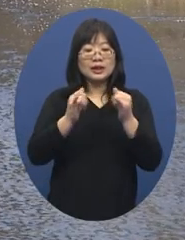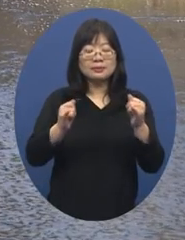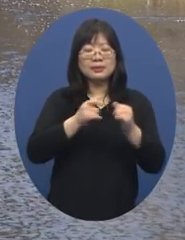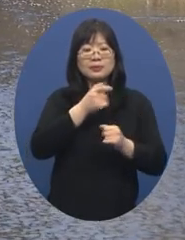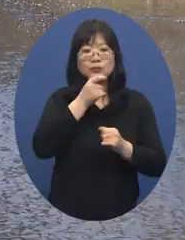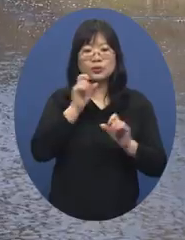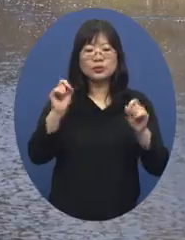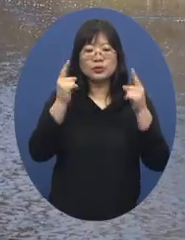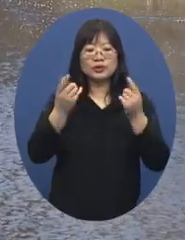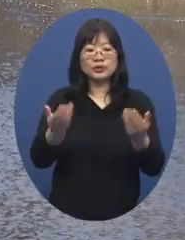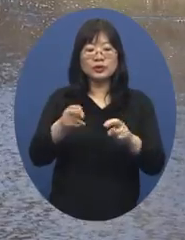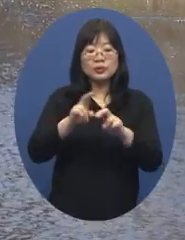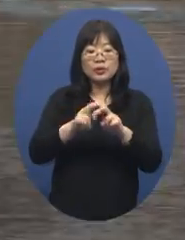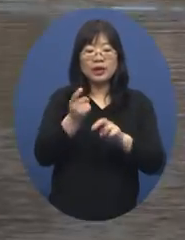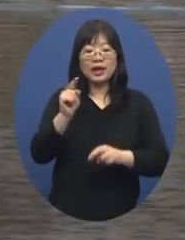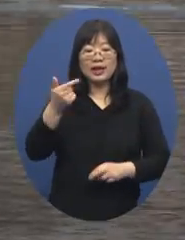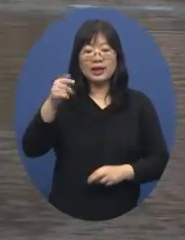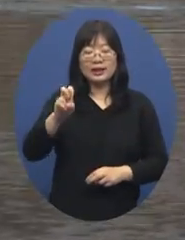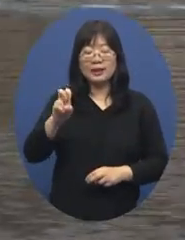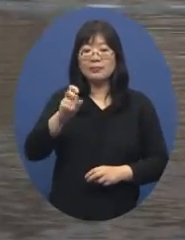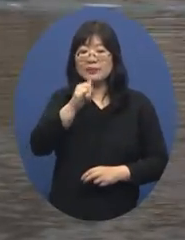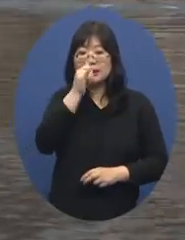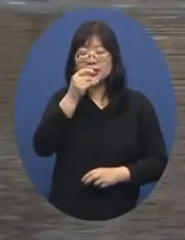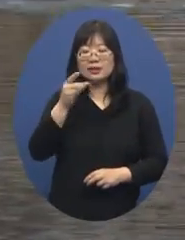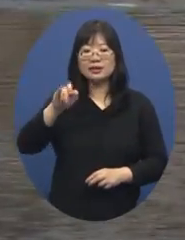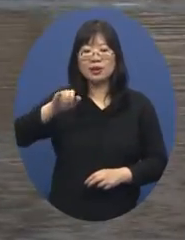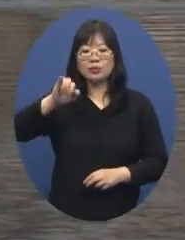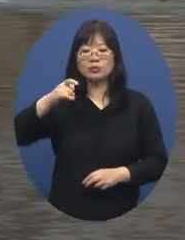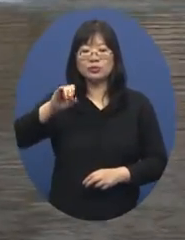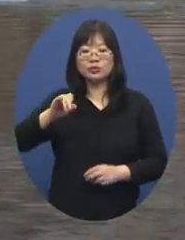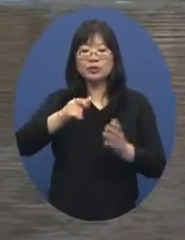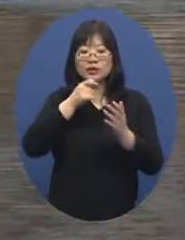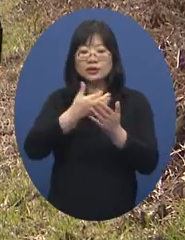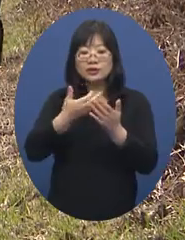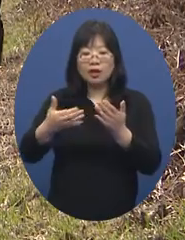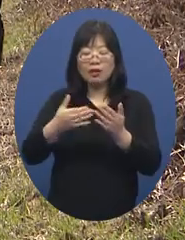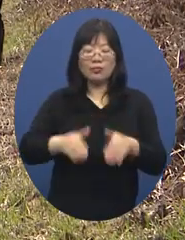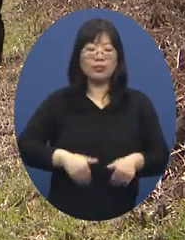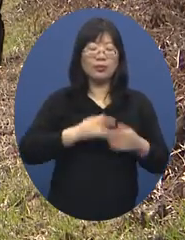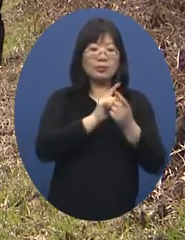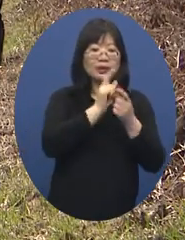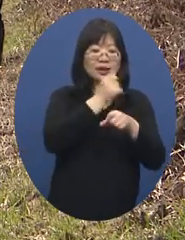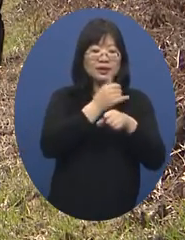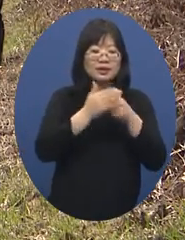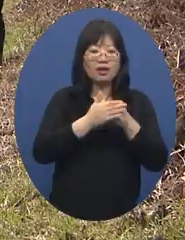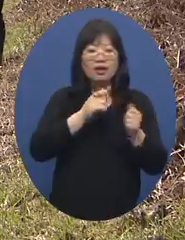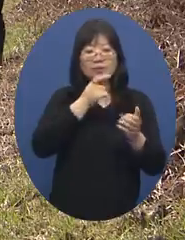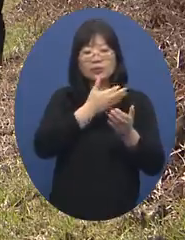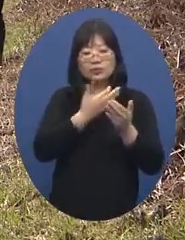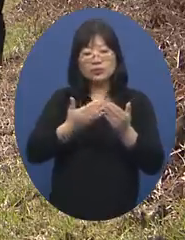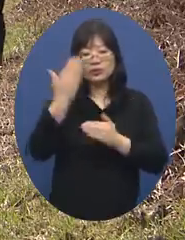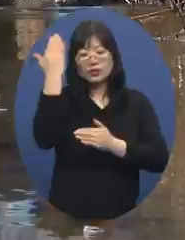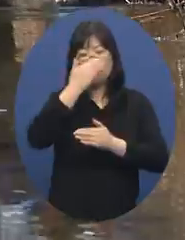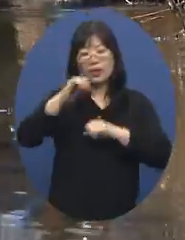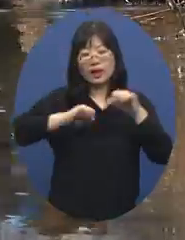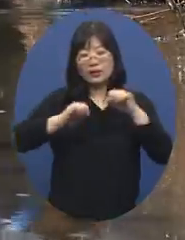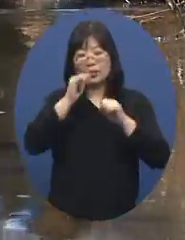주민들의 식수원이자 휴식 공간인 하남의 덕풍천. 봄을 맞아 경기도 수자원본부가 하천 정화활동에